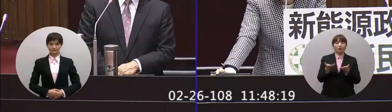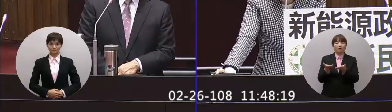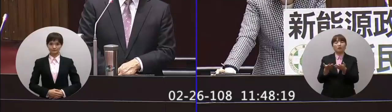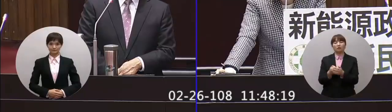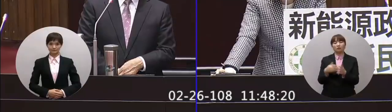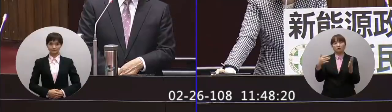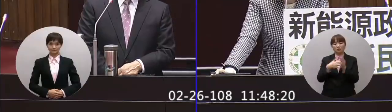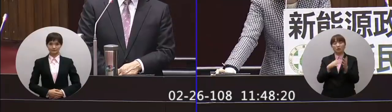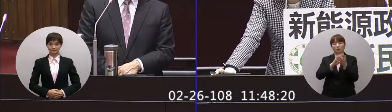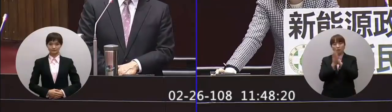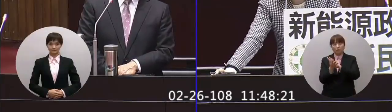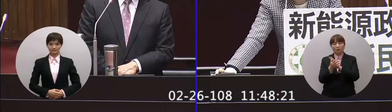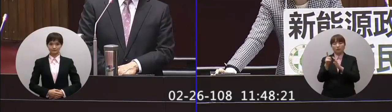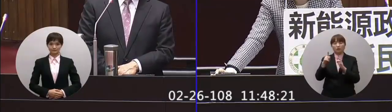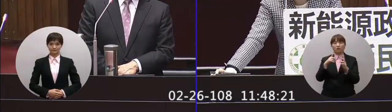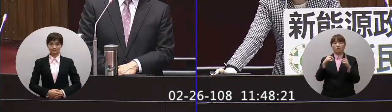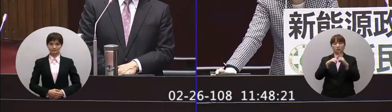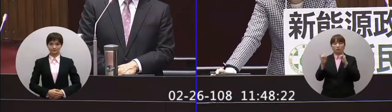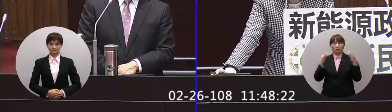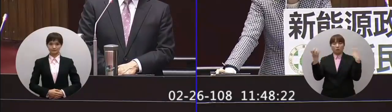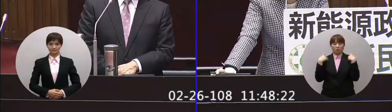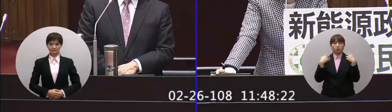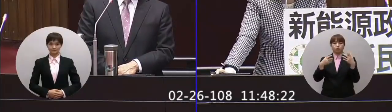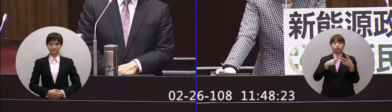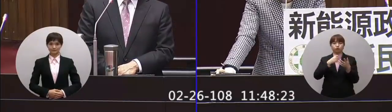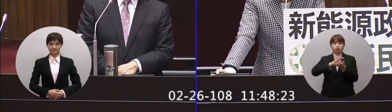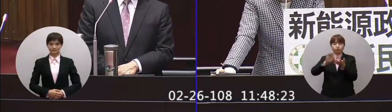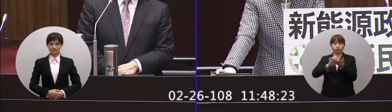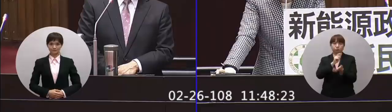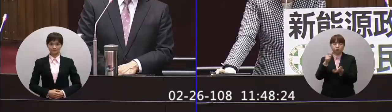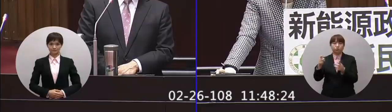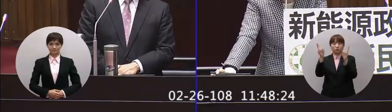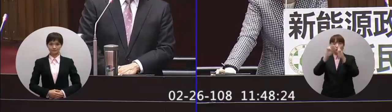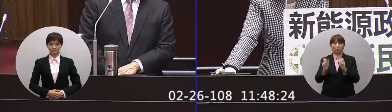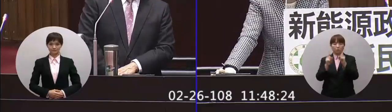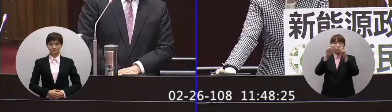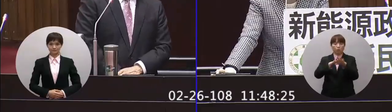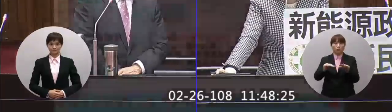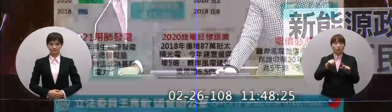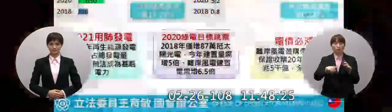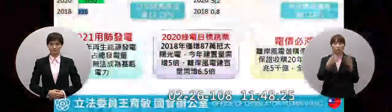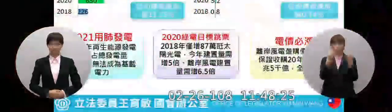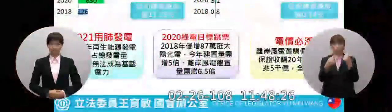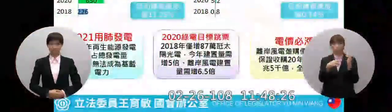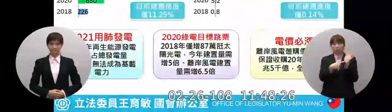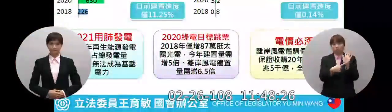要让整个全民去买单，未来的电价还是会涨。这样子的一个数据摊开